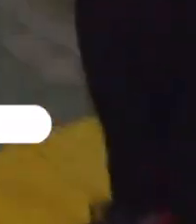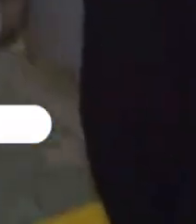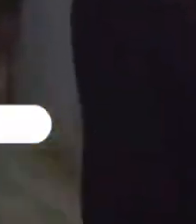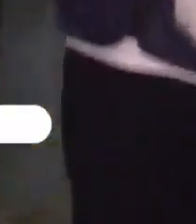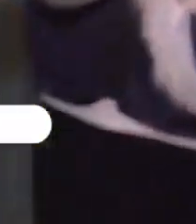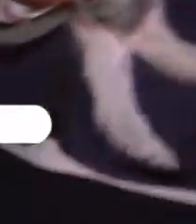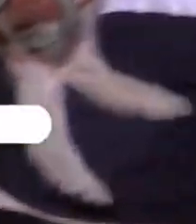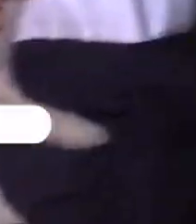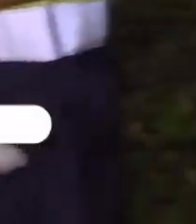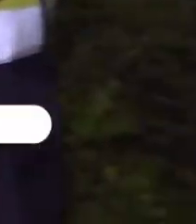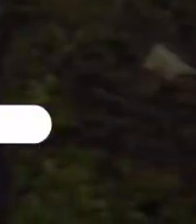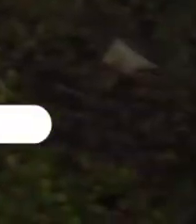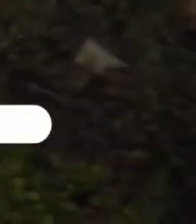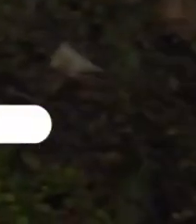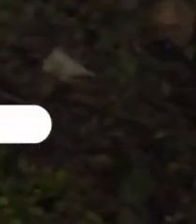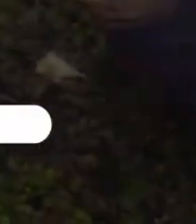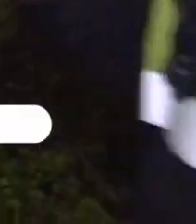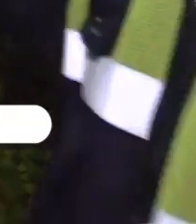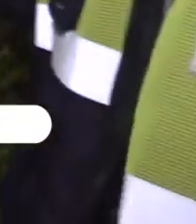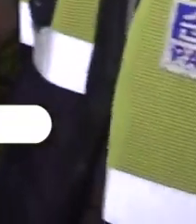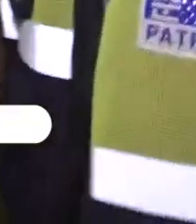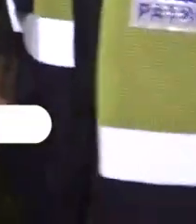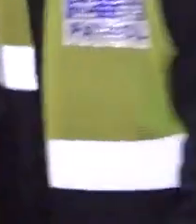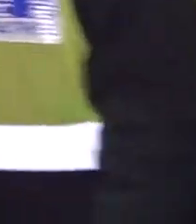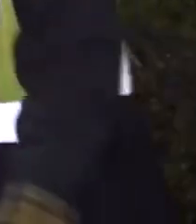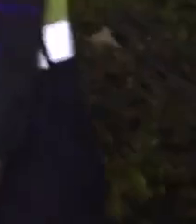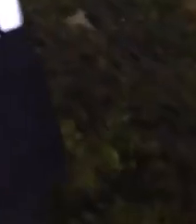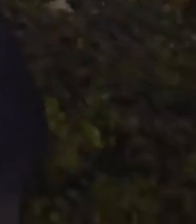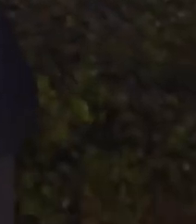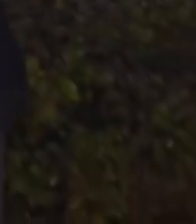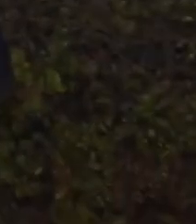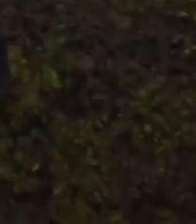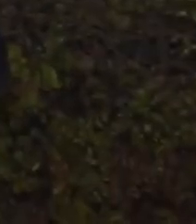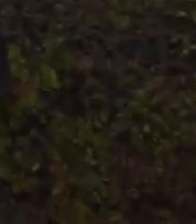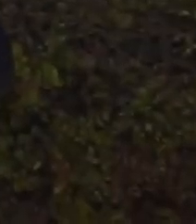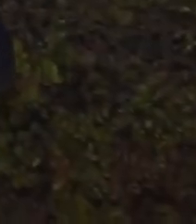앞으로도 발간 순찰 때이 활약 기대하겠습니다